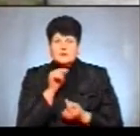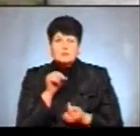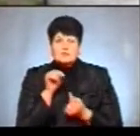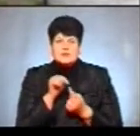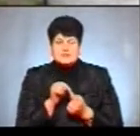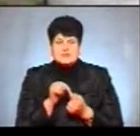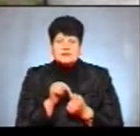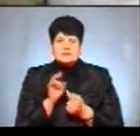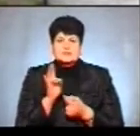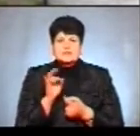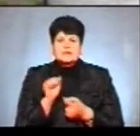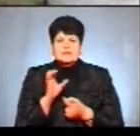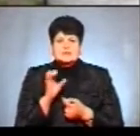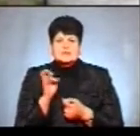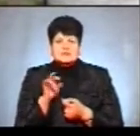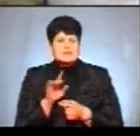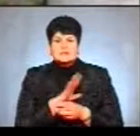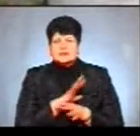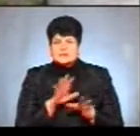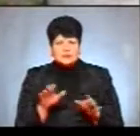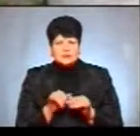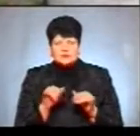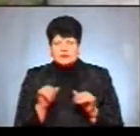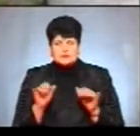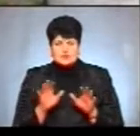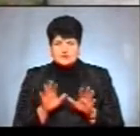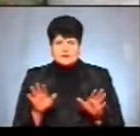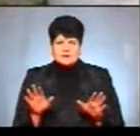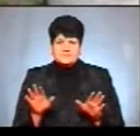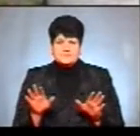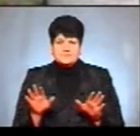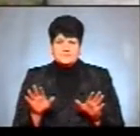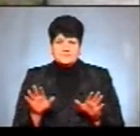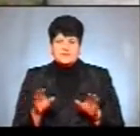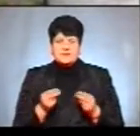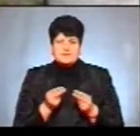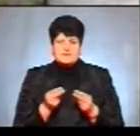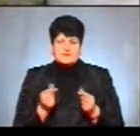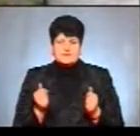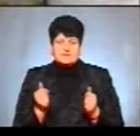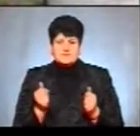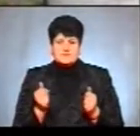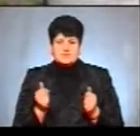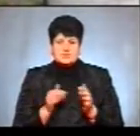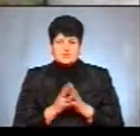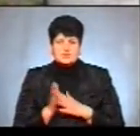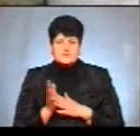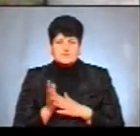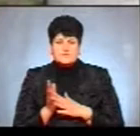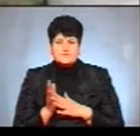за насінневе розмноження. Тобто не буде квітки, не буде насіння, зникнуть рослини, тобто не буде абсолютно цих